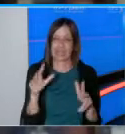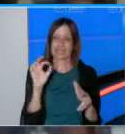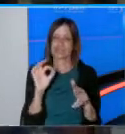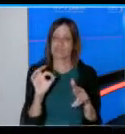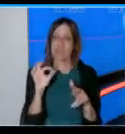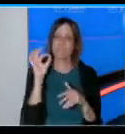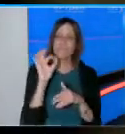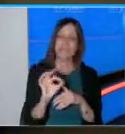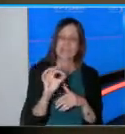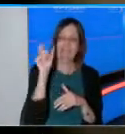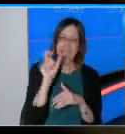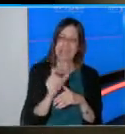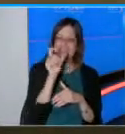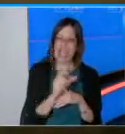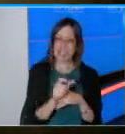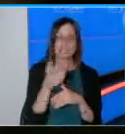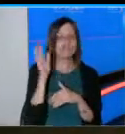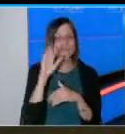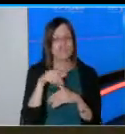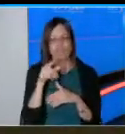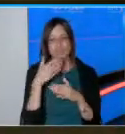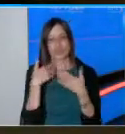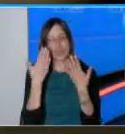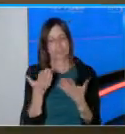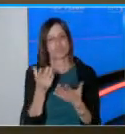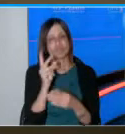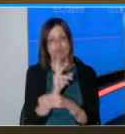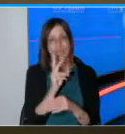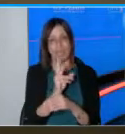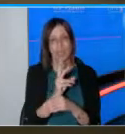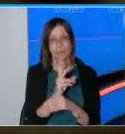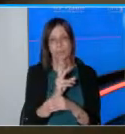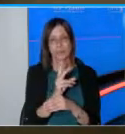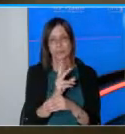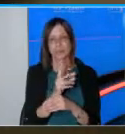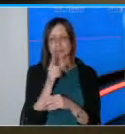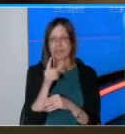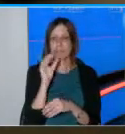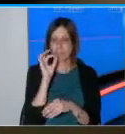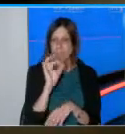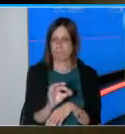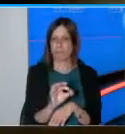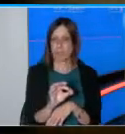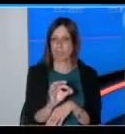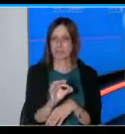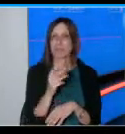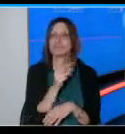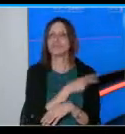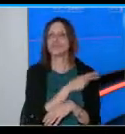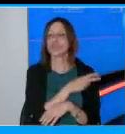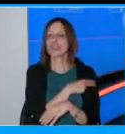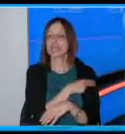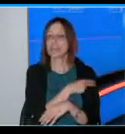של פגיעה של אזרחים, גם אם הם נותנים שמירה שהם פוגעים בשוטרים.